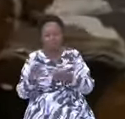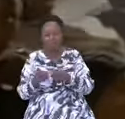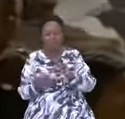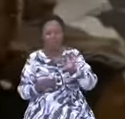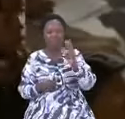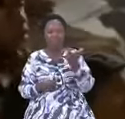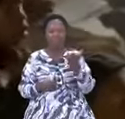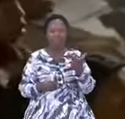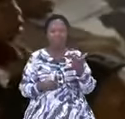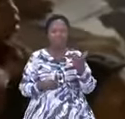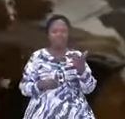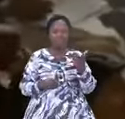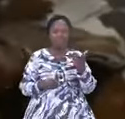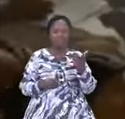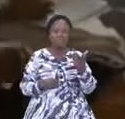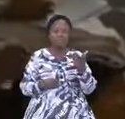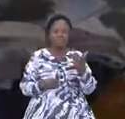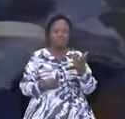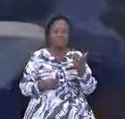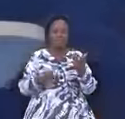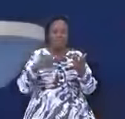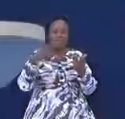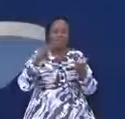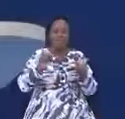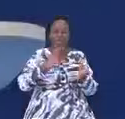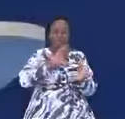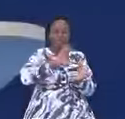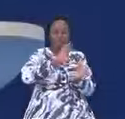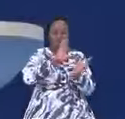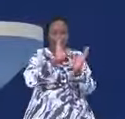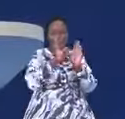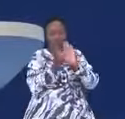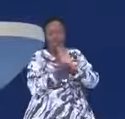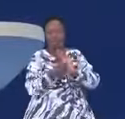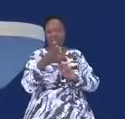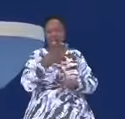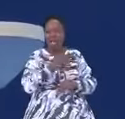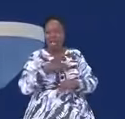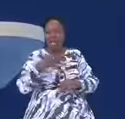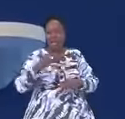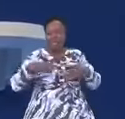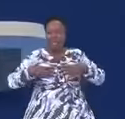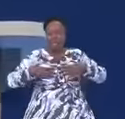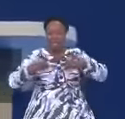conversion et la cure par le sauveur miséricordieux